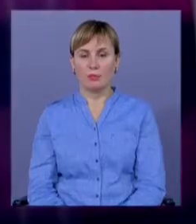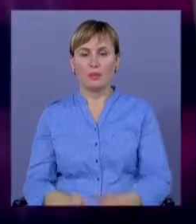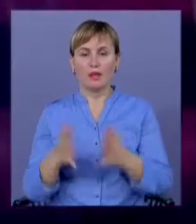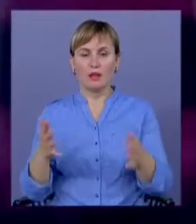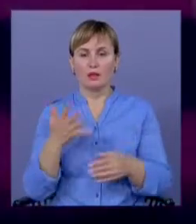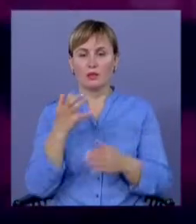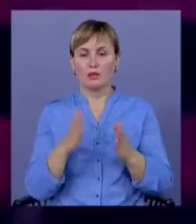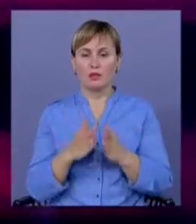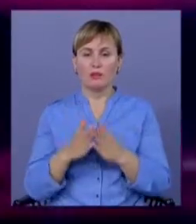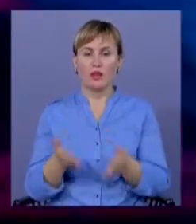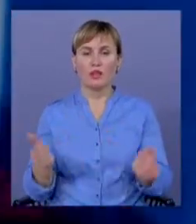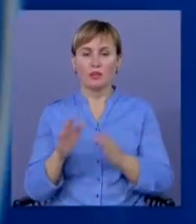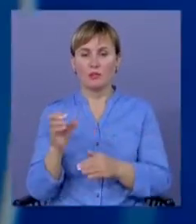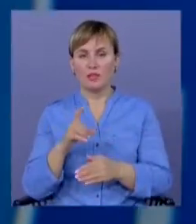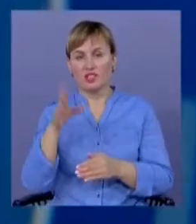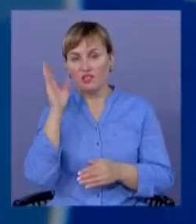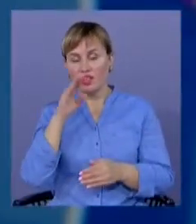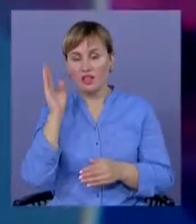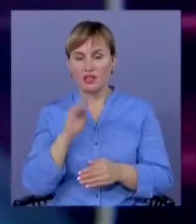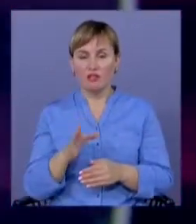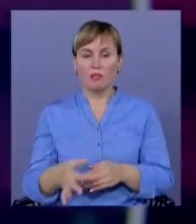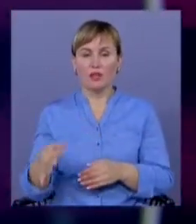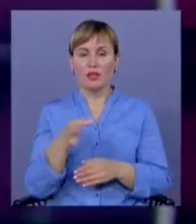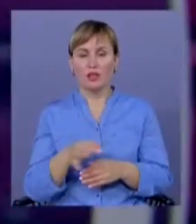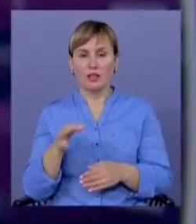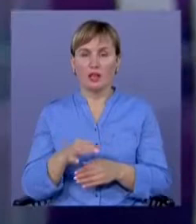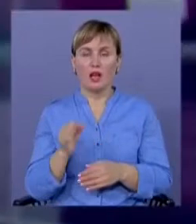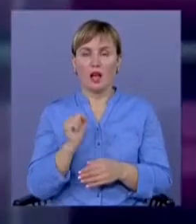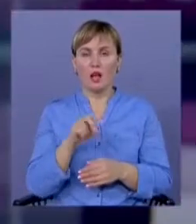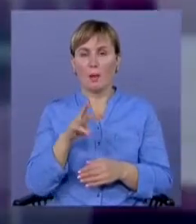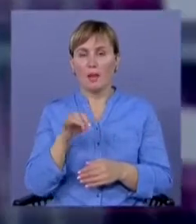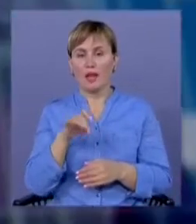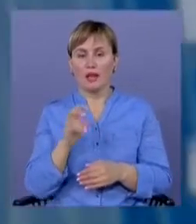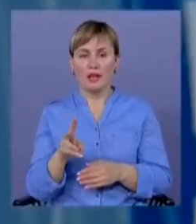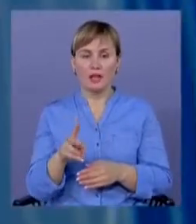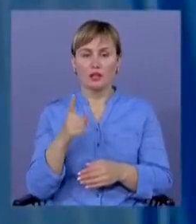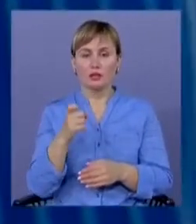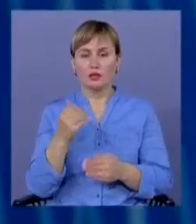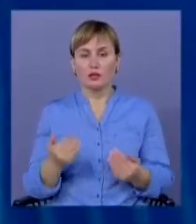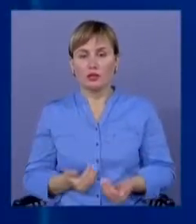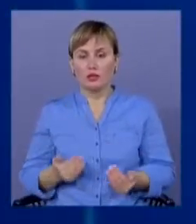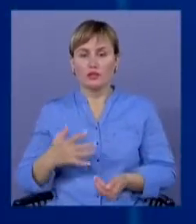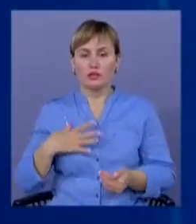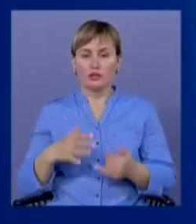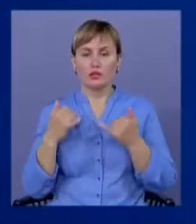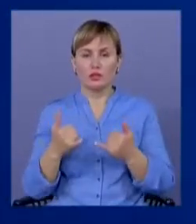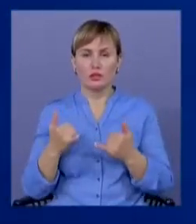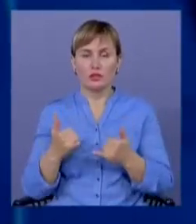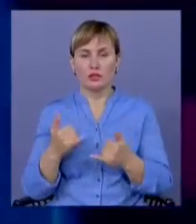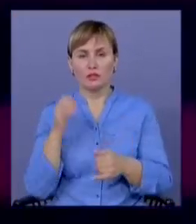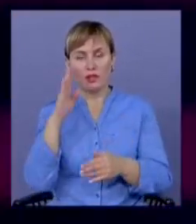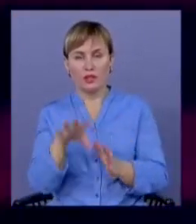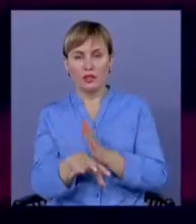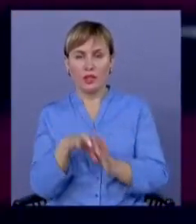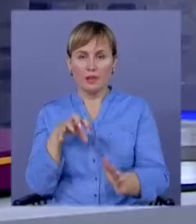Более 500 домов остались без водоснабжения в микрорайоне Альмерек. В итоге сотни жителей вынуждены сейчас качать воду